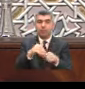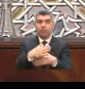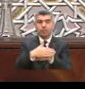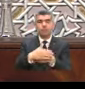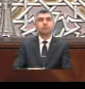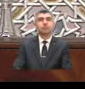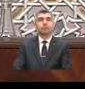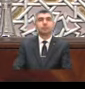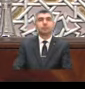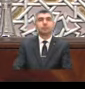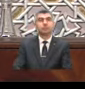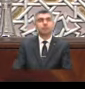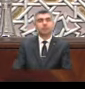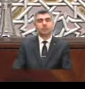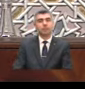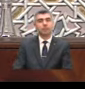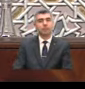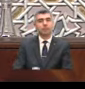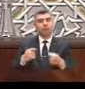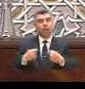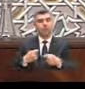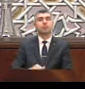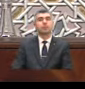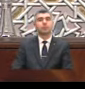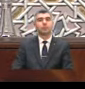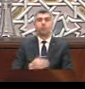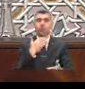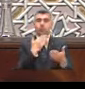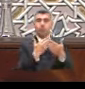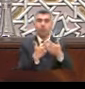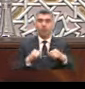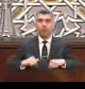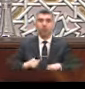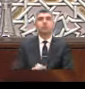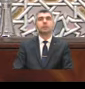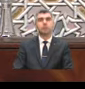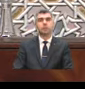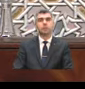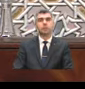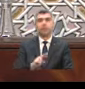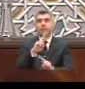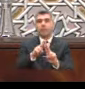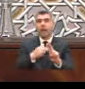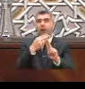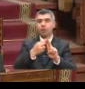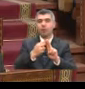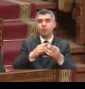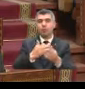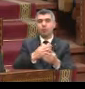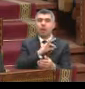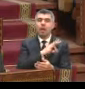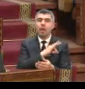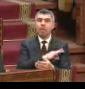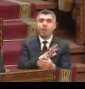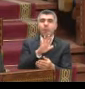للأحرار. السيدة الرئيسة، شكرا السيدة الوزيرة المحترمة على جوابكم وعلى كل الإفادات